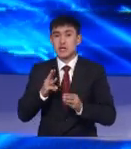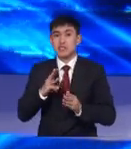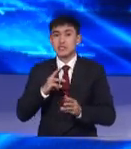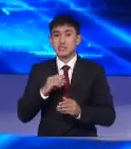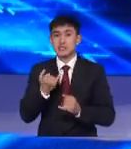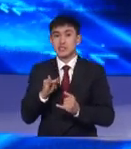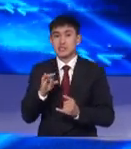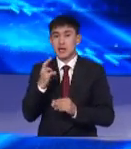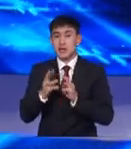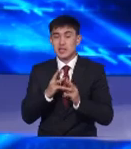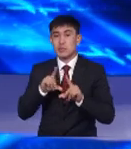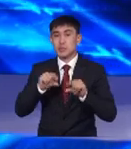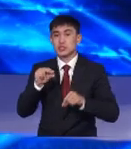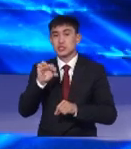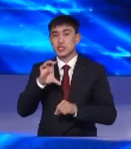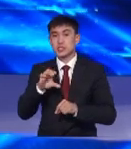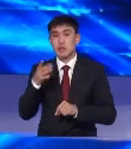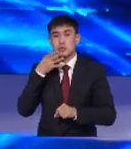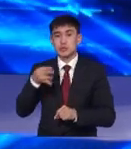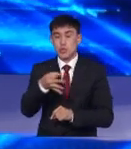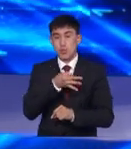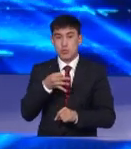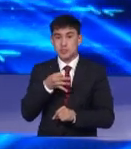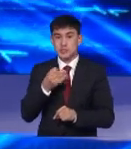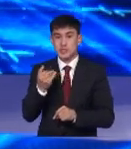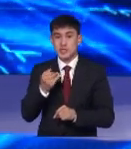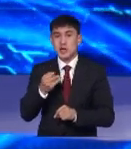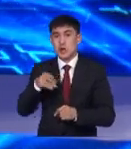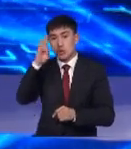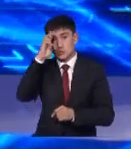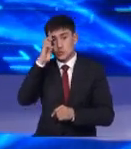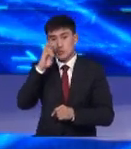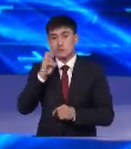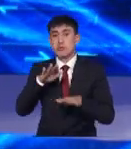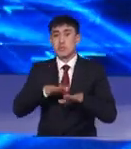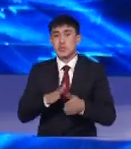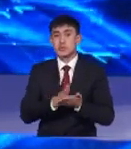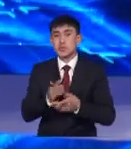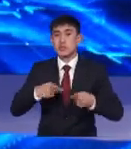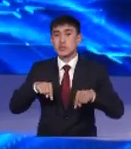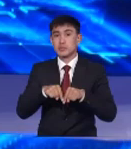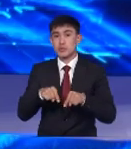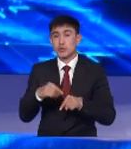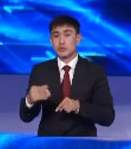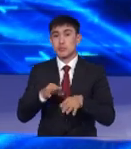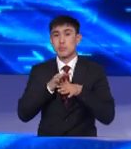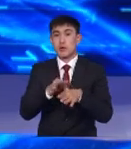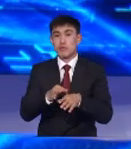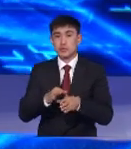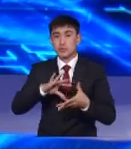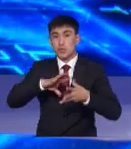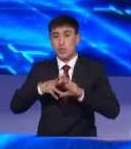и загораний департаментом ПЧС Алматинской области заинтересованными государственными и местными исполнительными